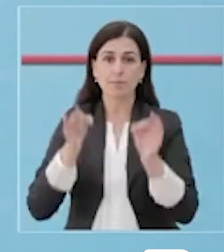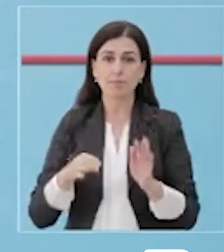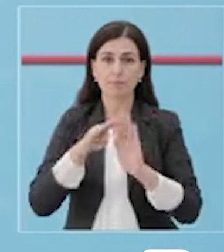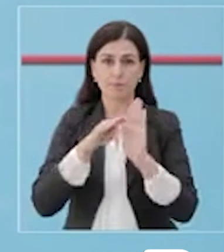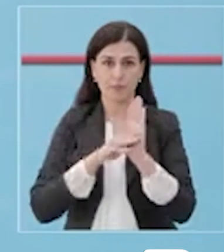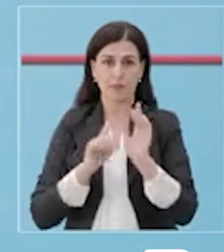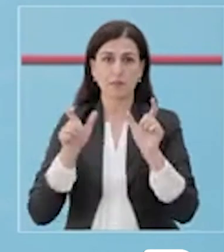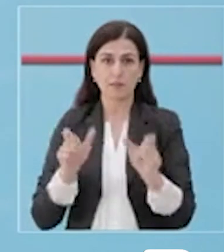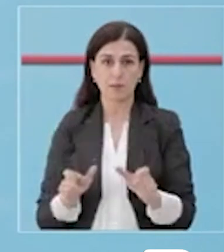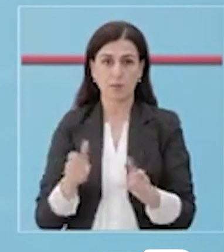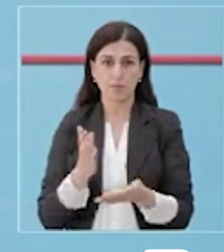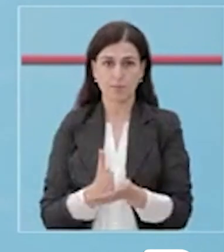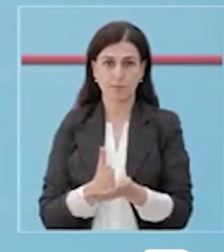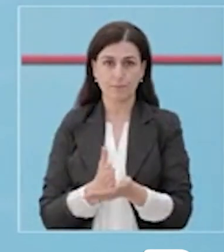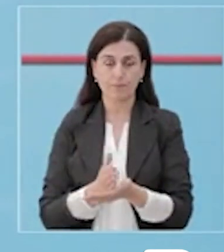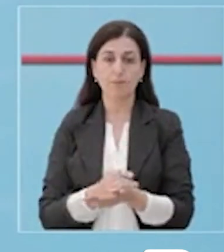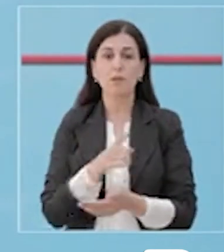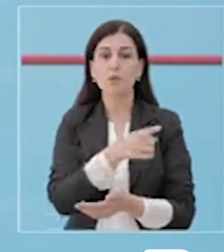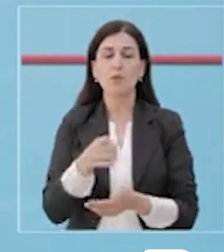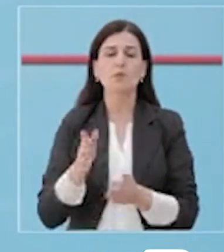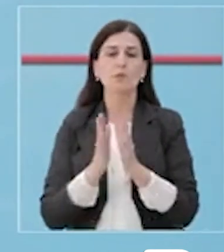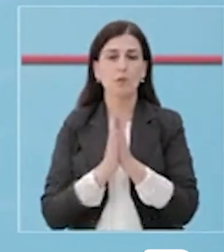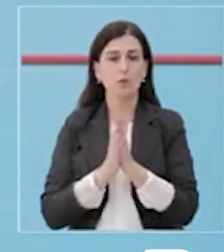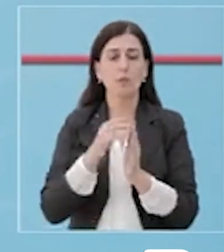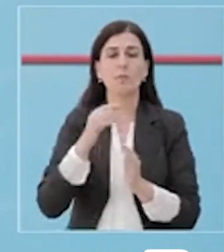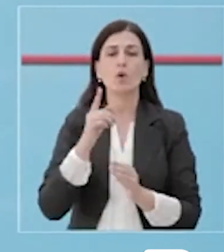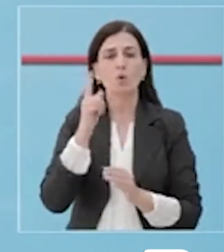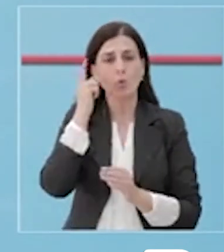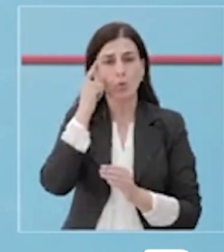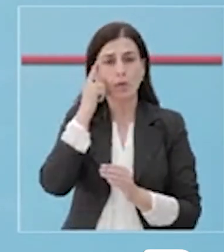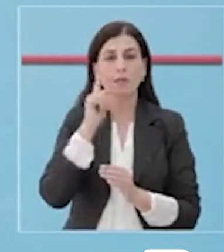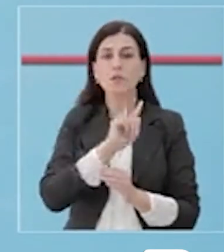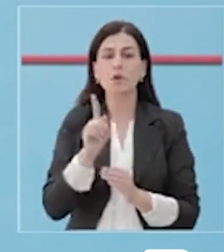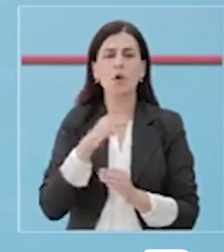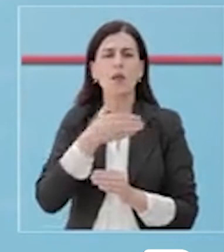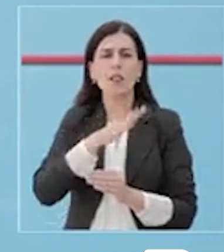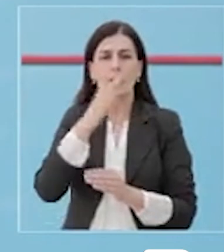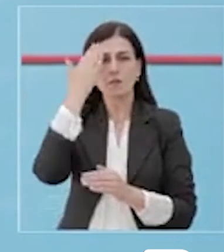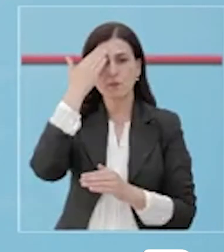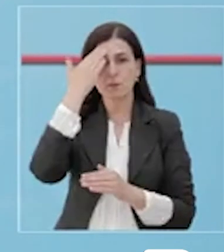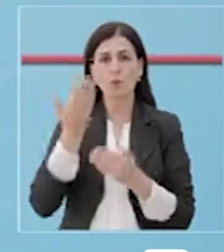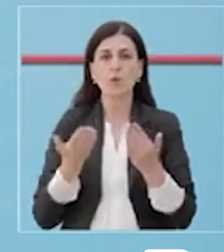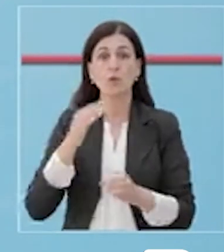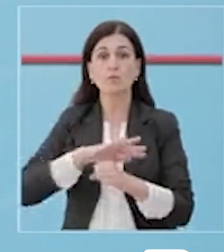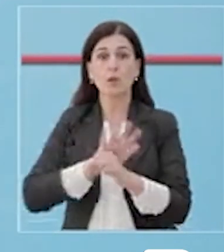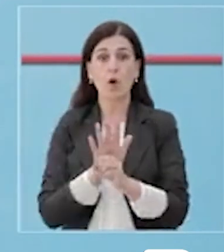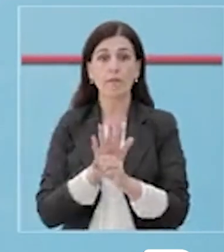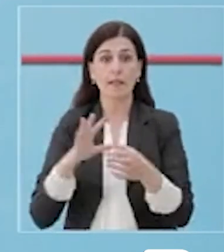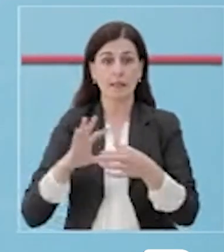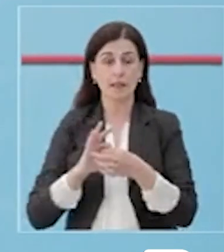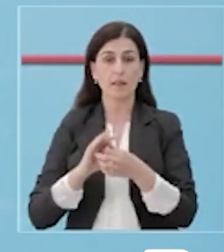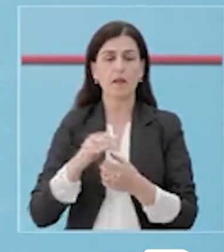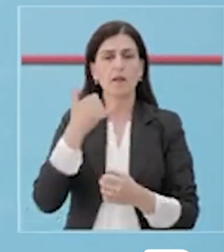protokollet strikte të sigurisë. Qytetarët të jeni të kujdesshëm, mos neglizhoni asnjë shenjë të COVID-19. Telefononi